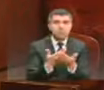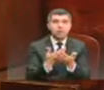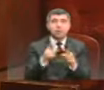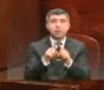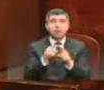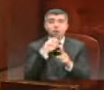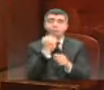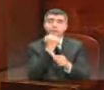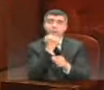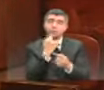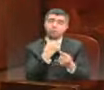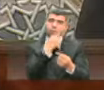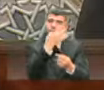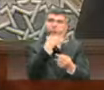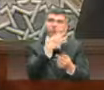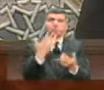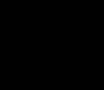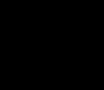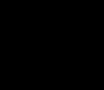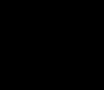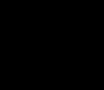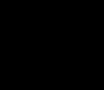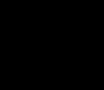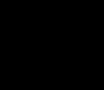لنا. شكرا سيد الوزير.